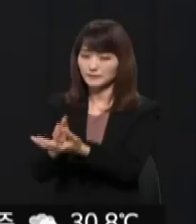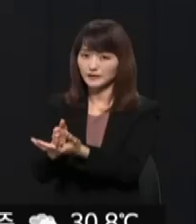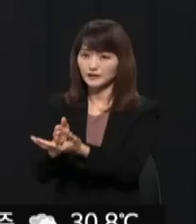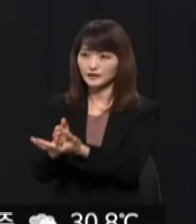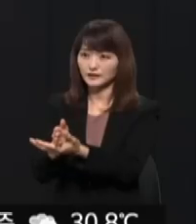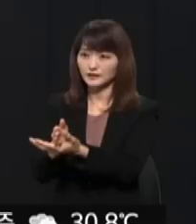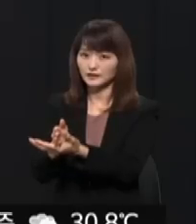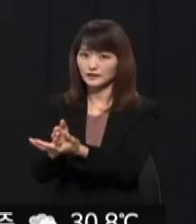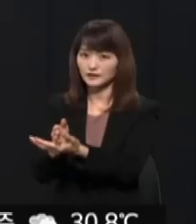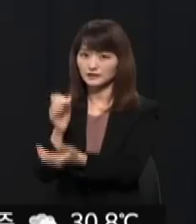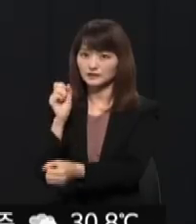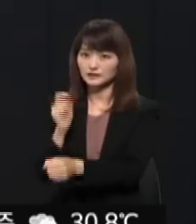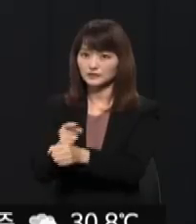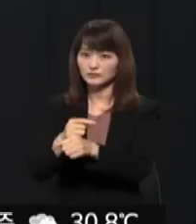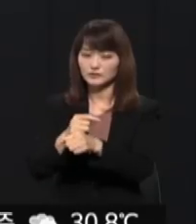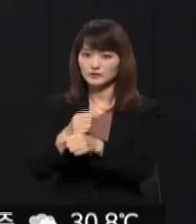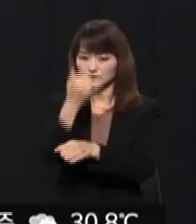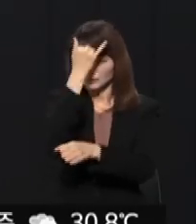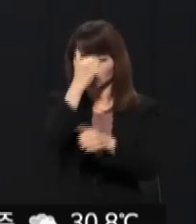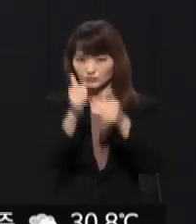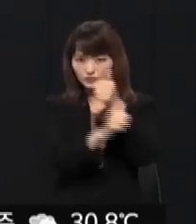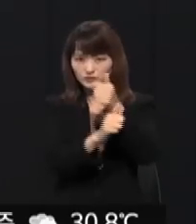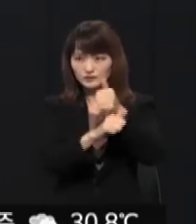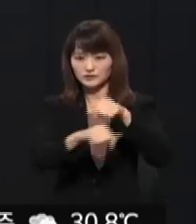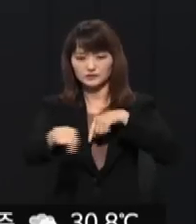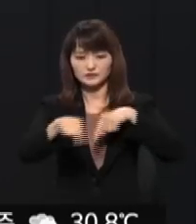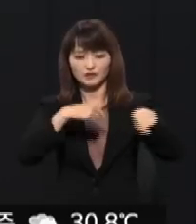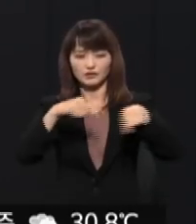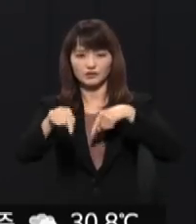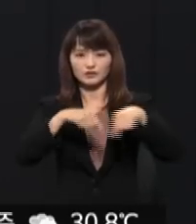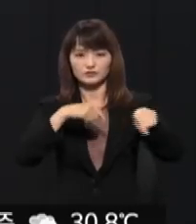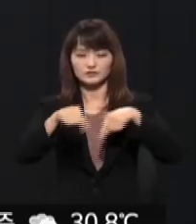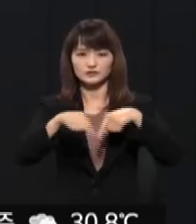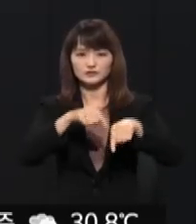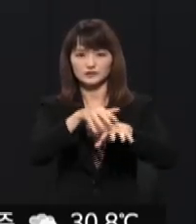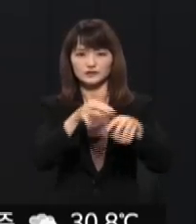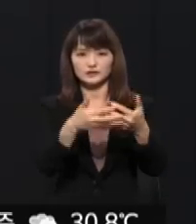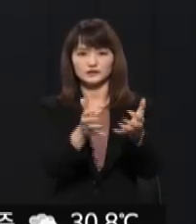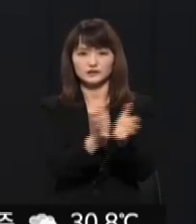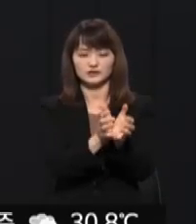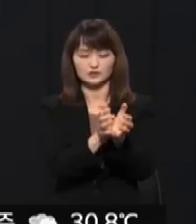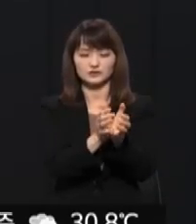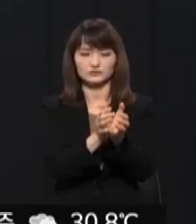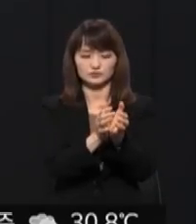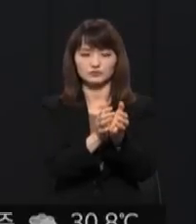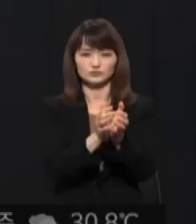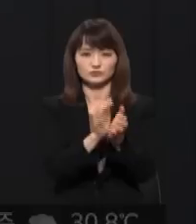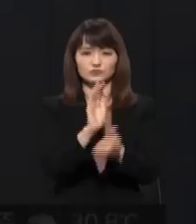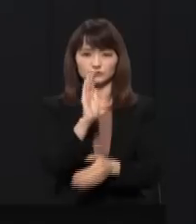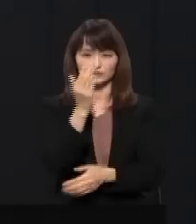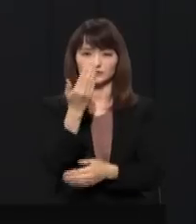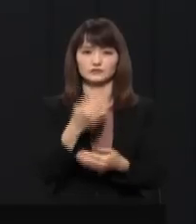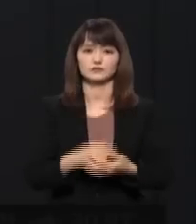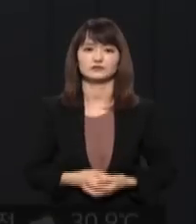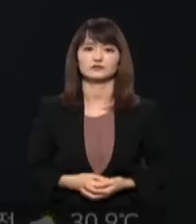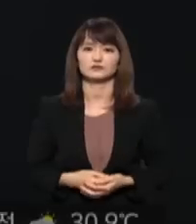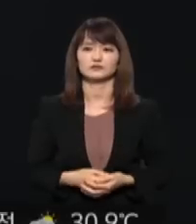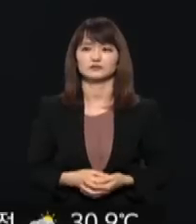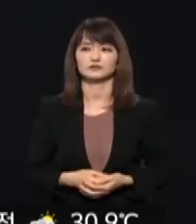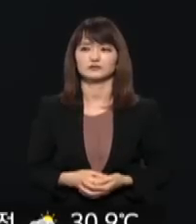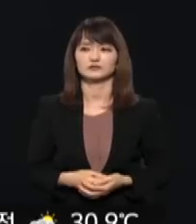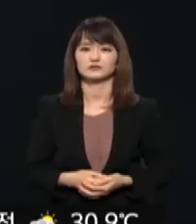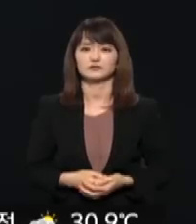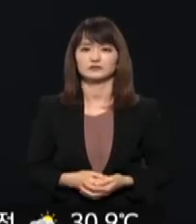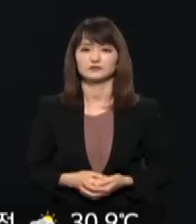자체만으로도 이미 윤리비는 정치적 기관으로서 오명을 쓰게 된다고 생각합니다 사실 이제 김성원 의원의 이제 윤리위로 다시 돌아오면요